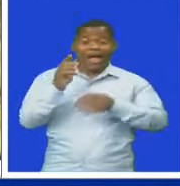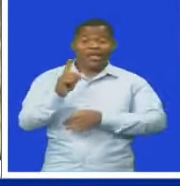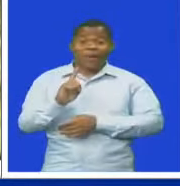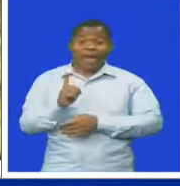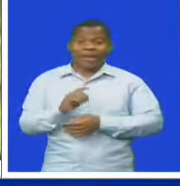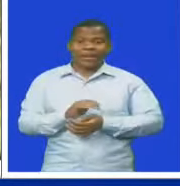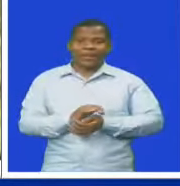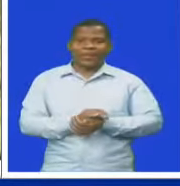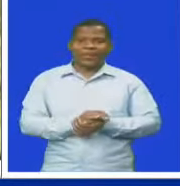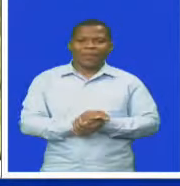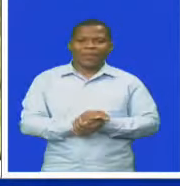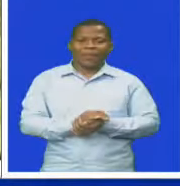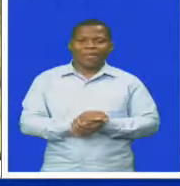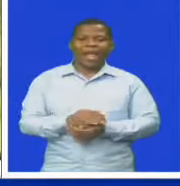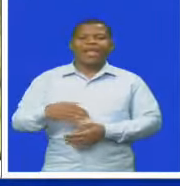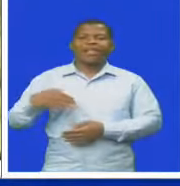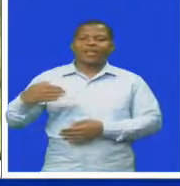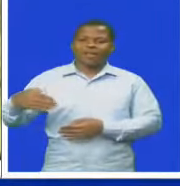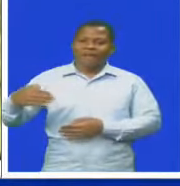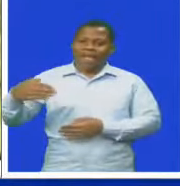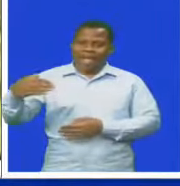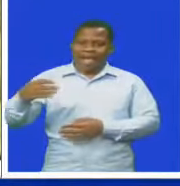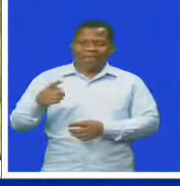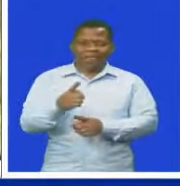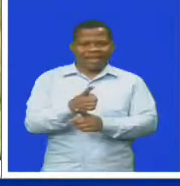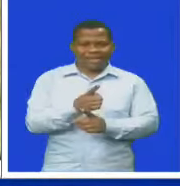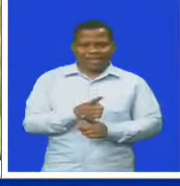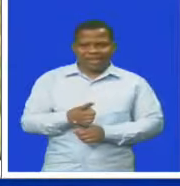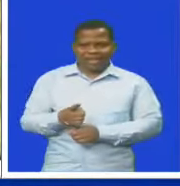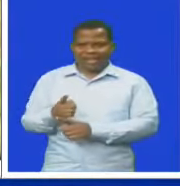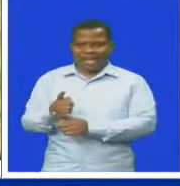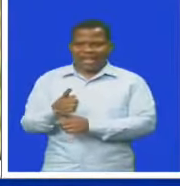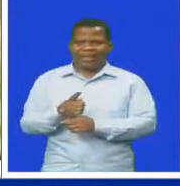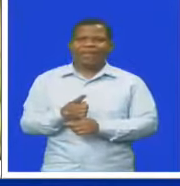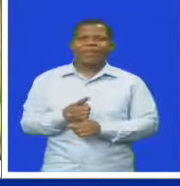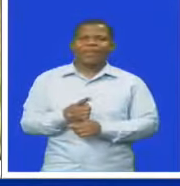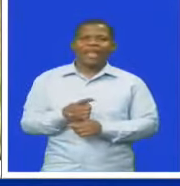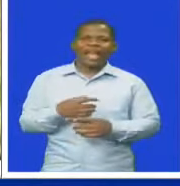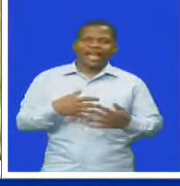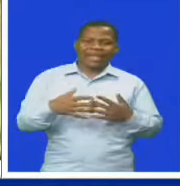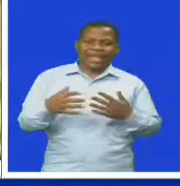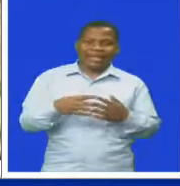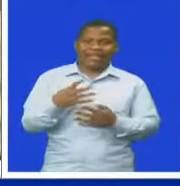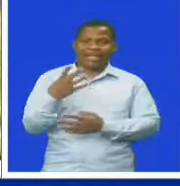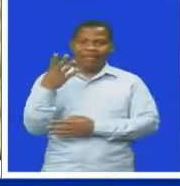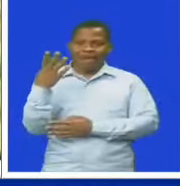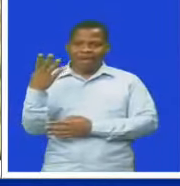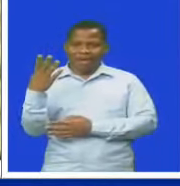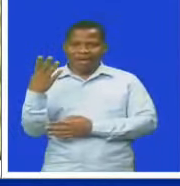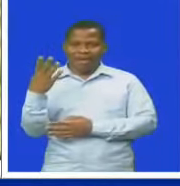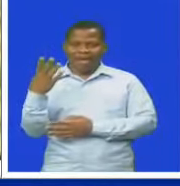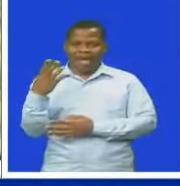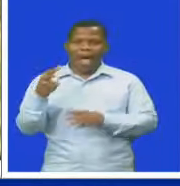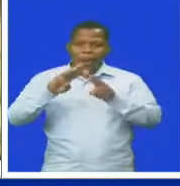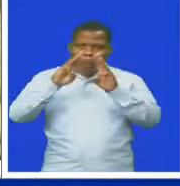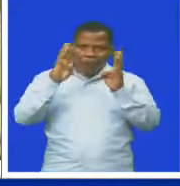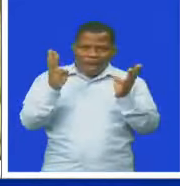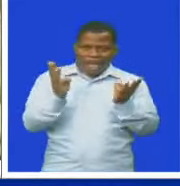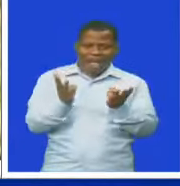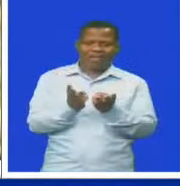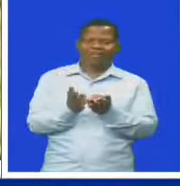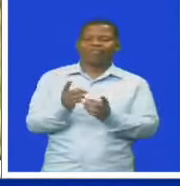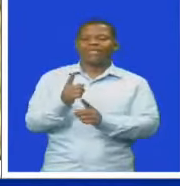sitawube sichubeka sikhulumisana naleti ingcithi lesiniketwe tona letine leti discusswa mhlaba wonke mhlawumbe